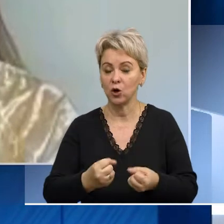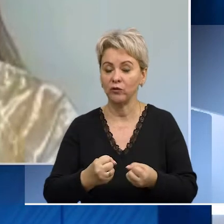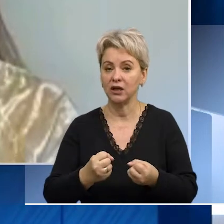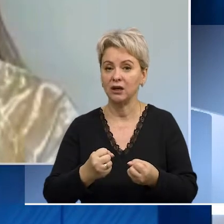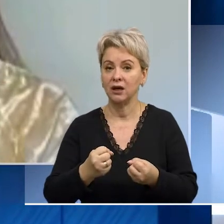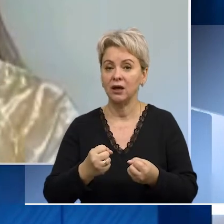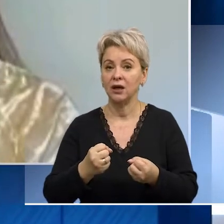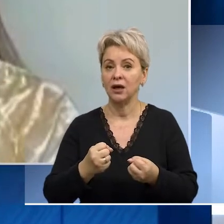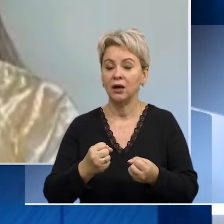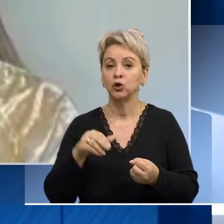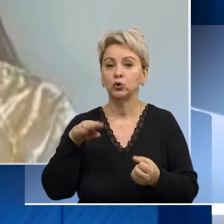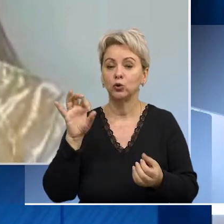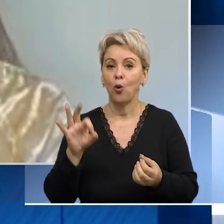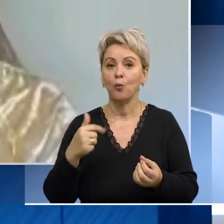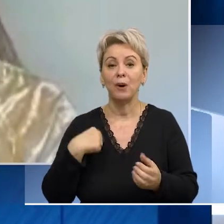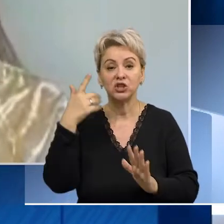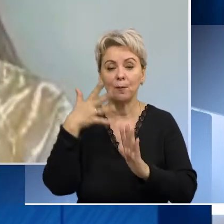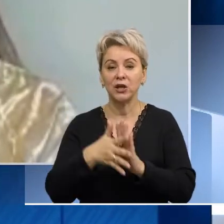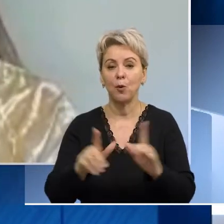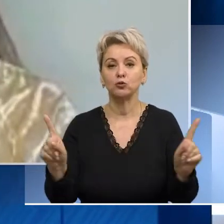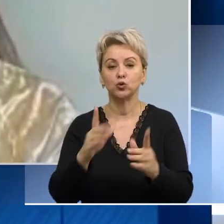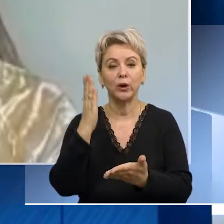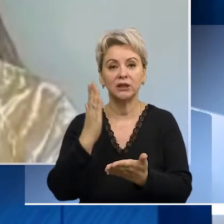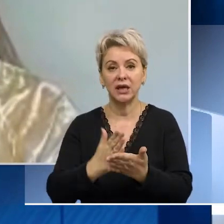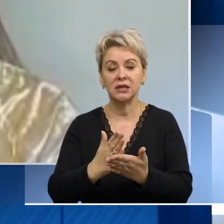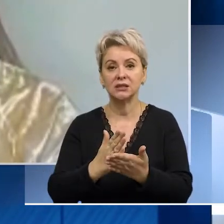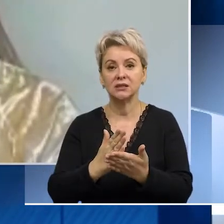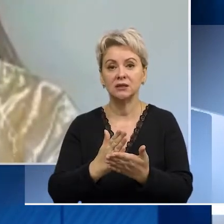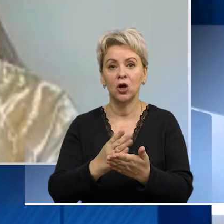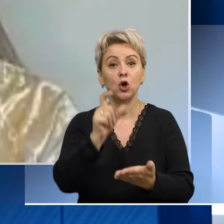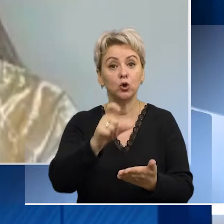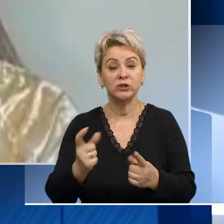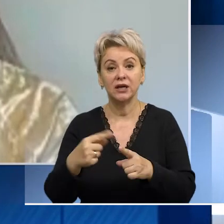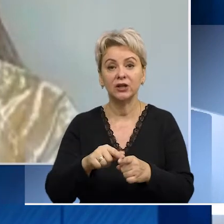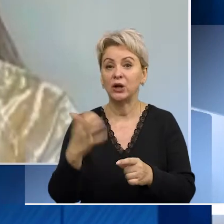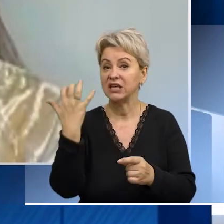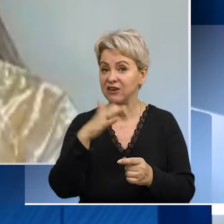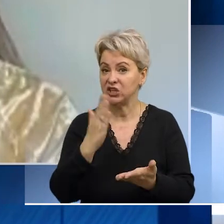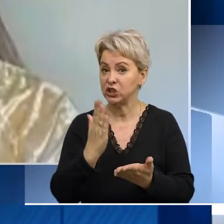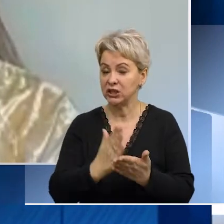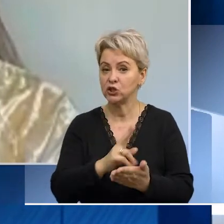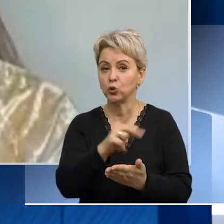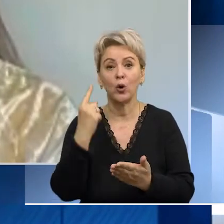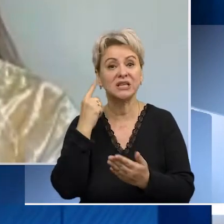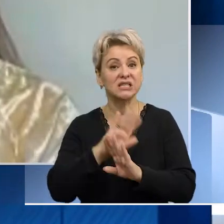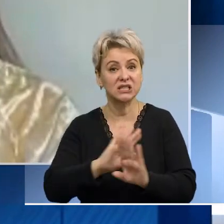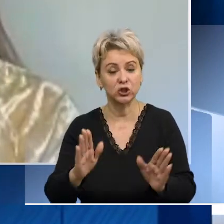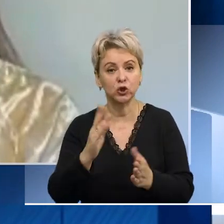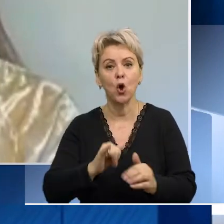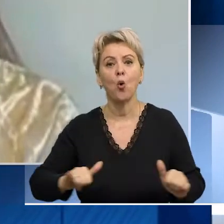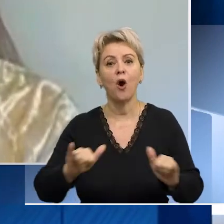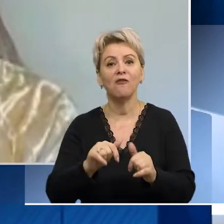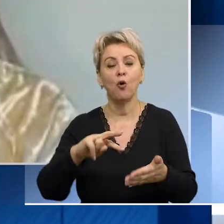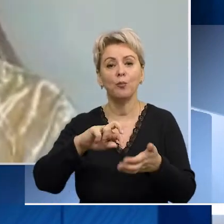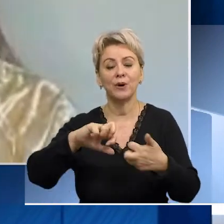возможностями здоровья, то мы же понимаем, что есть люди, которые не видят, есть те, которые не слышат, есть те, у